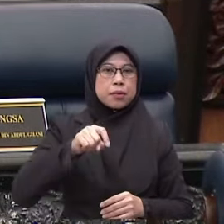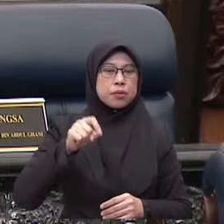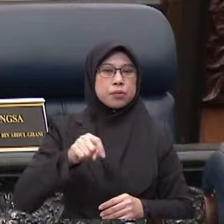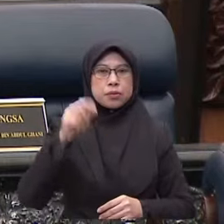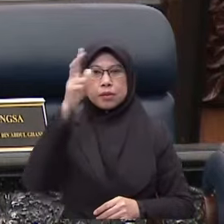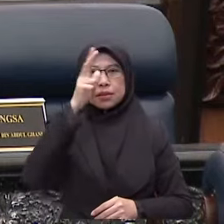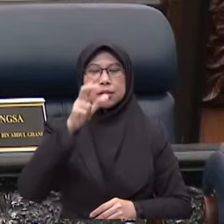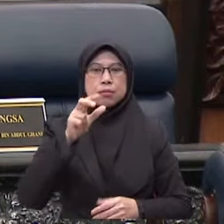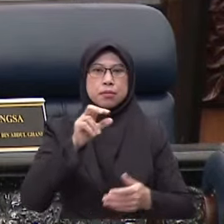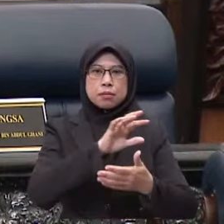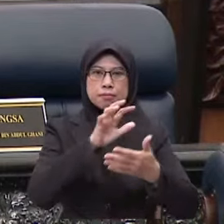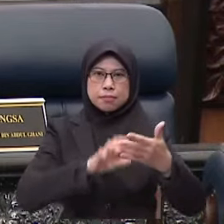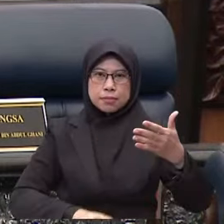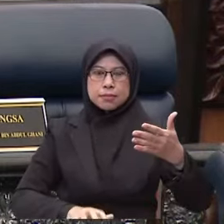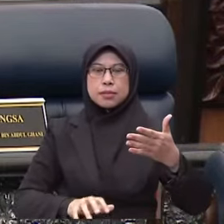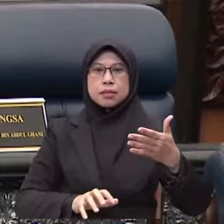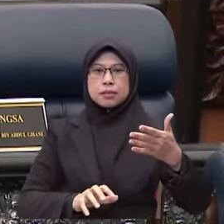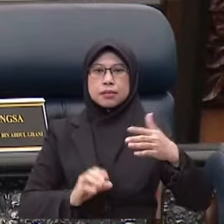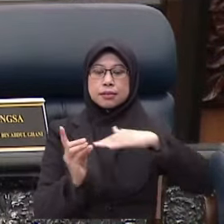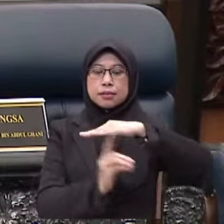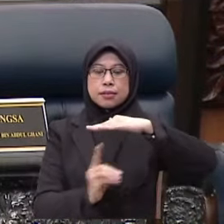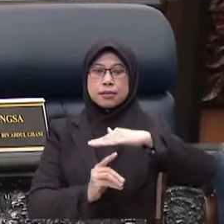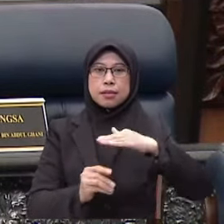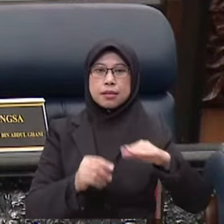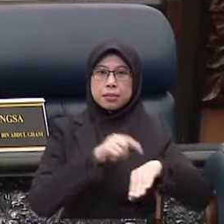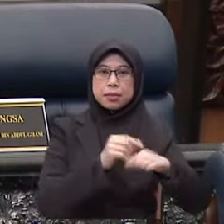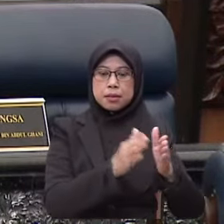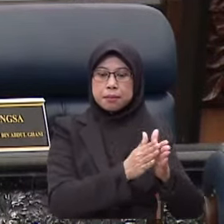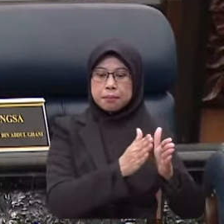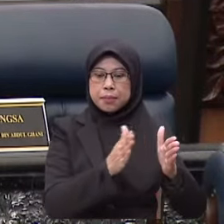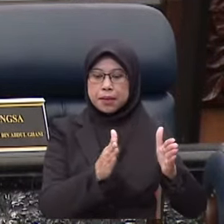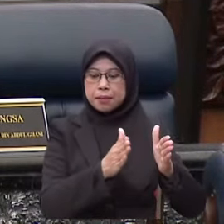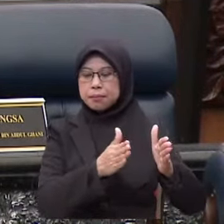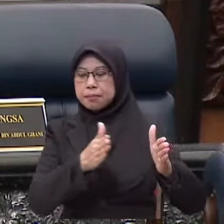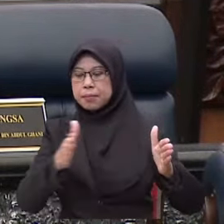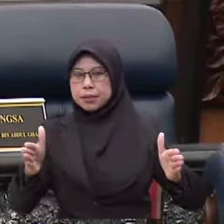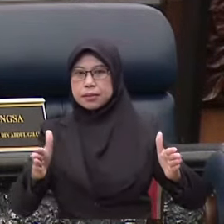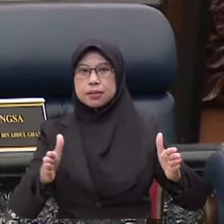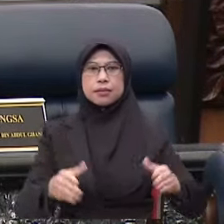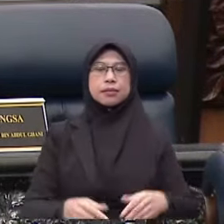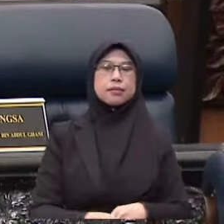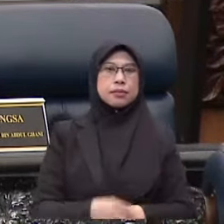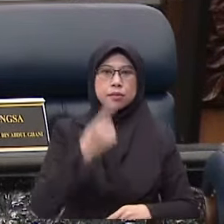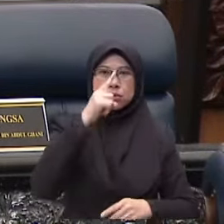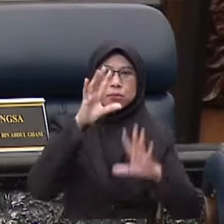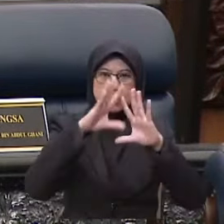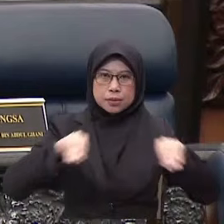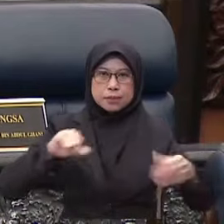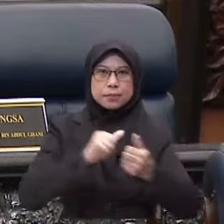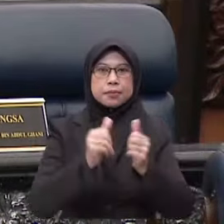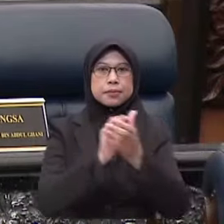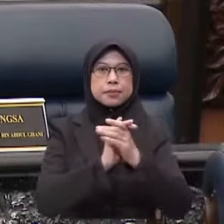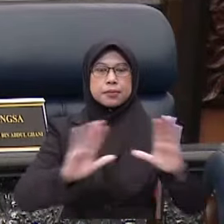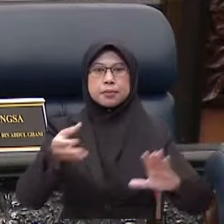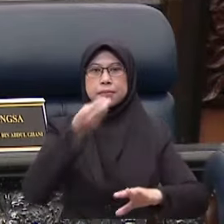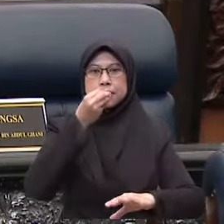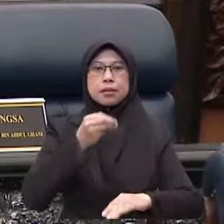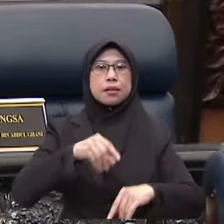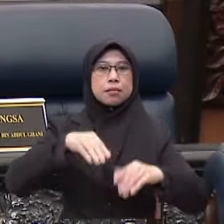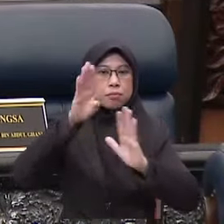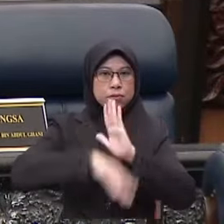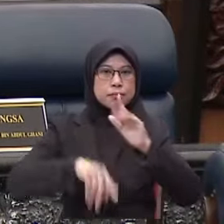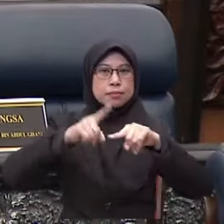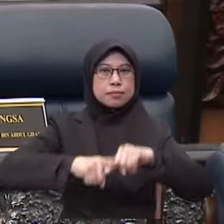merangka suatu dasar jangka pendek dan panjang untuk menangani masalah food secur dengan mengurangkan kebergantungan